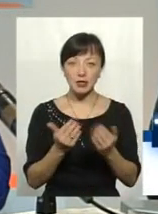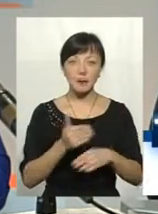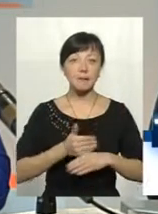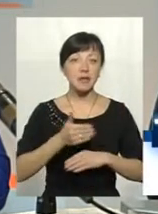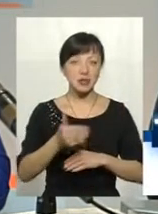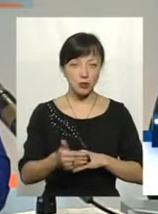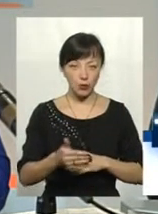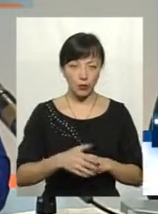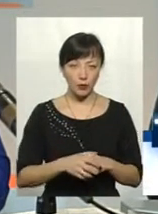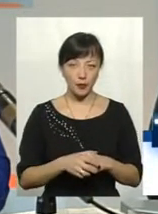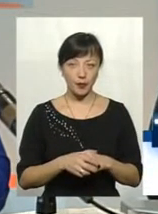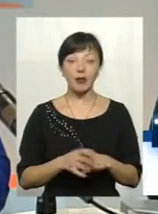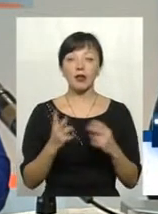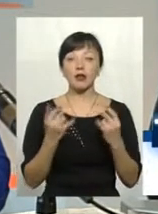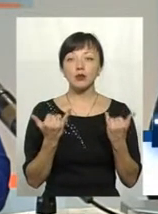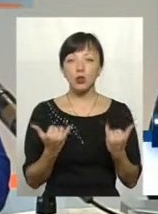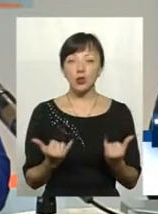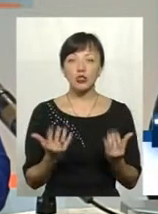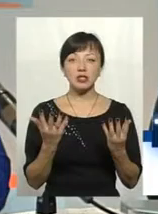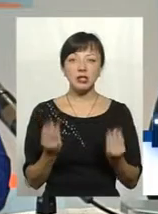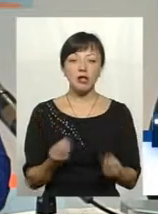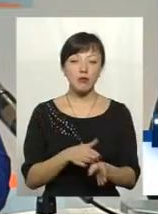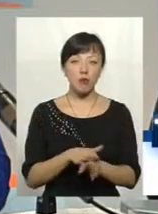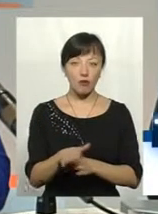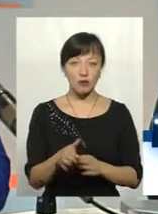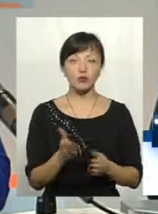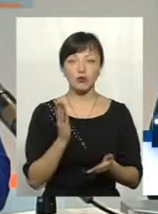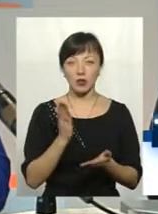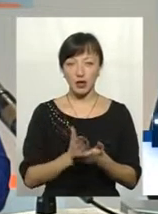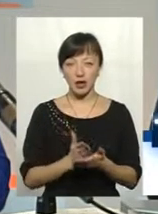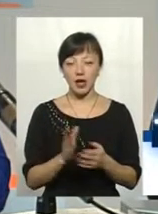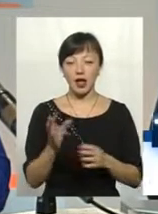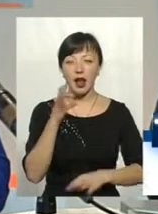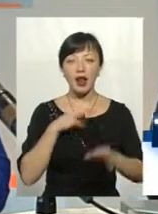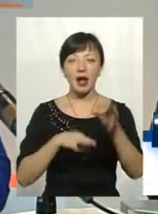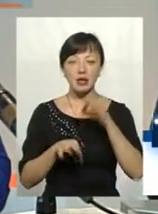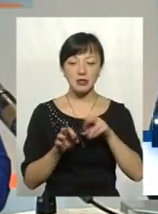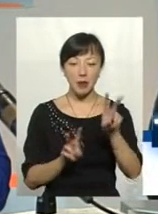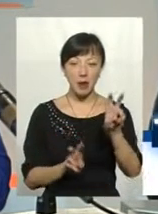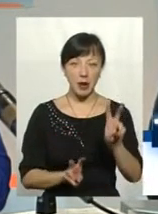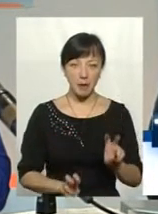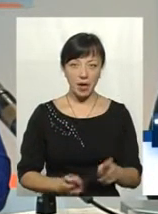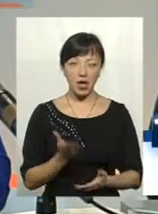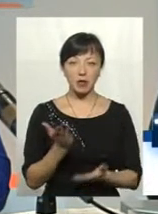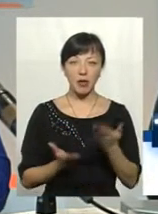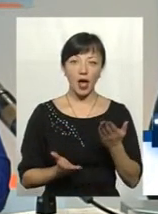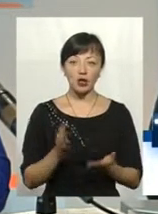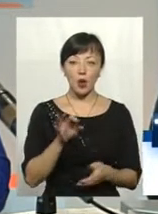своєчасно. На сьогоднішній день ми повністю забезпечені лікарськими препаратами. Якщо